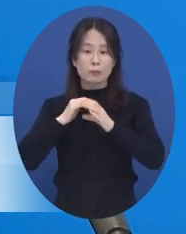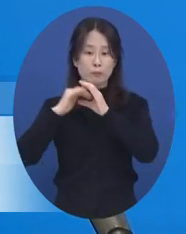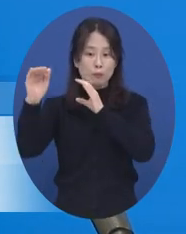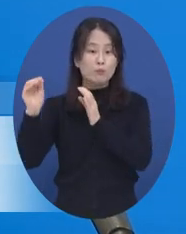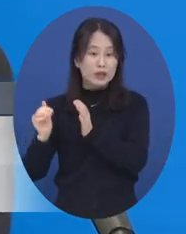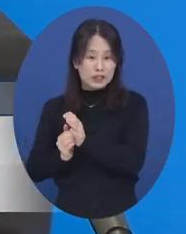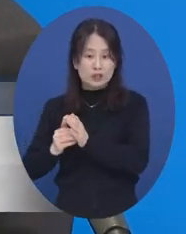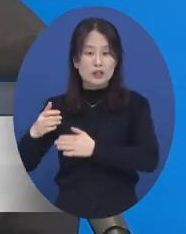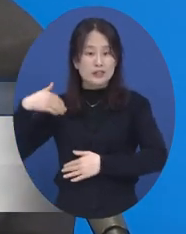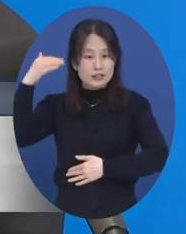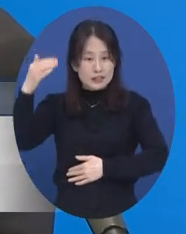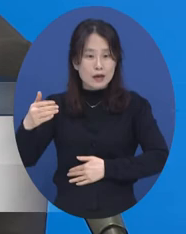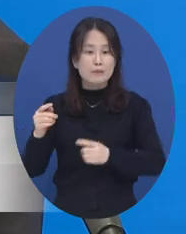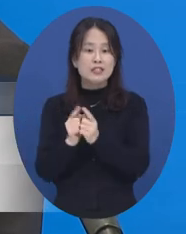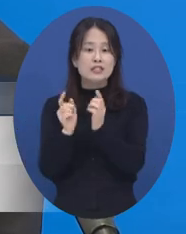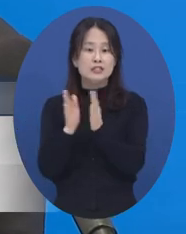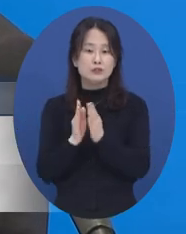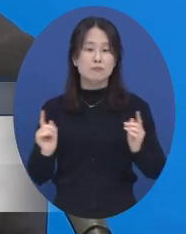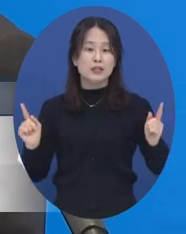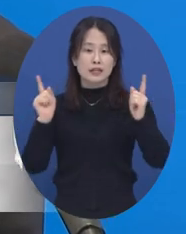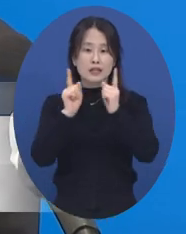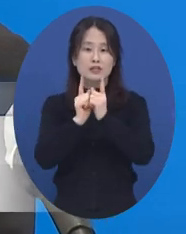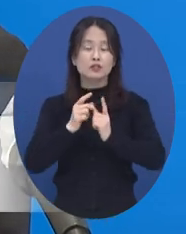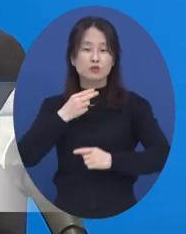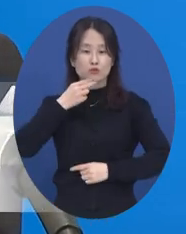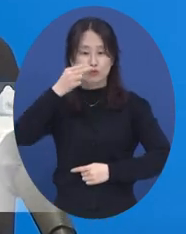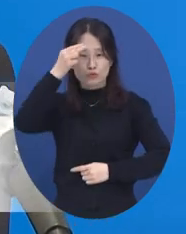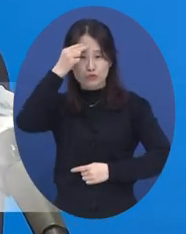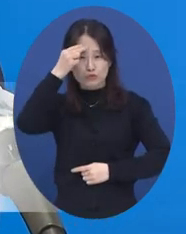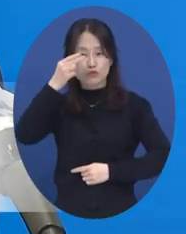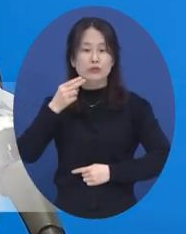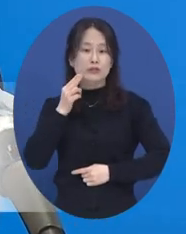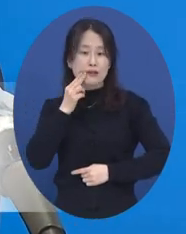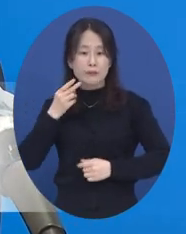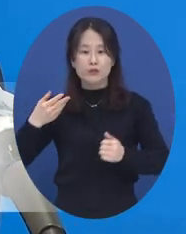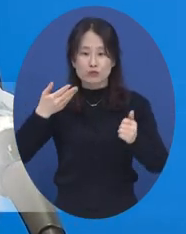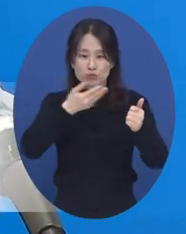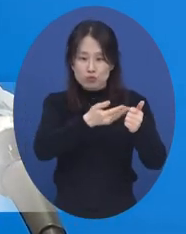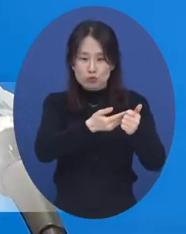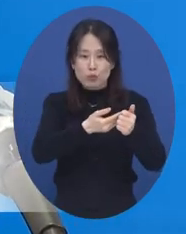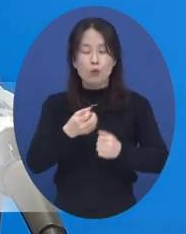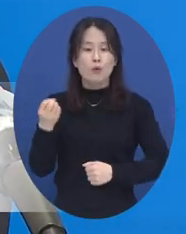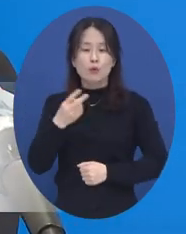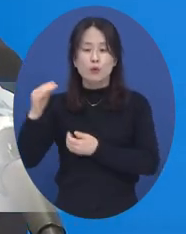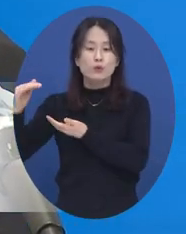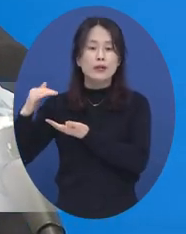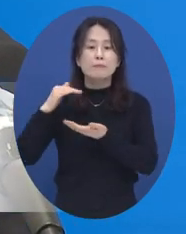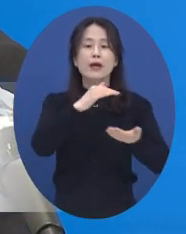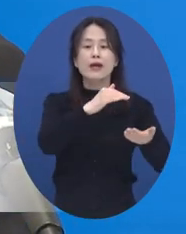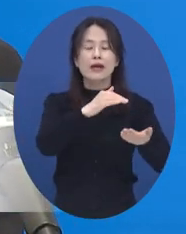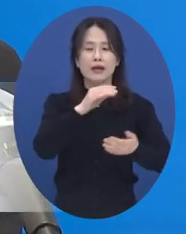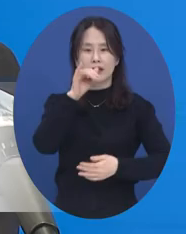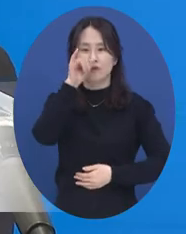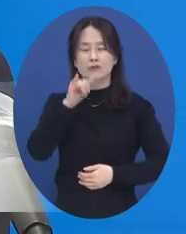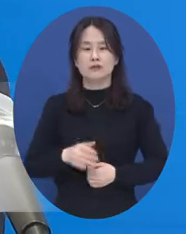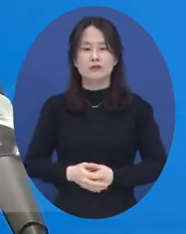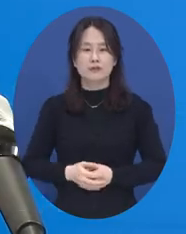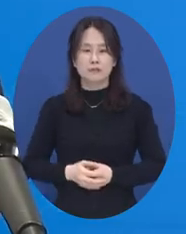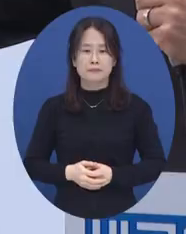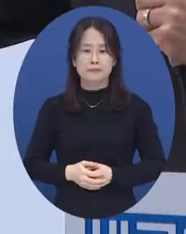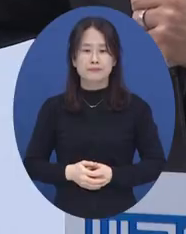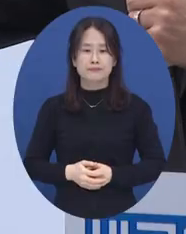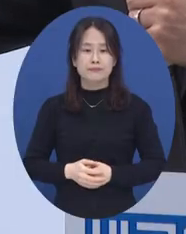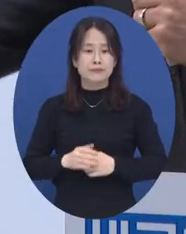입금한 후에 현장에서 직접 만나 술과 담배를 제공하거나 택배로